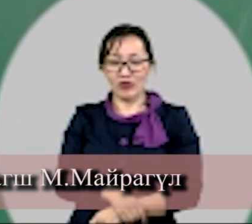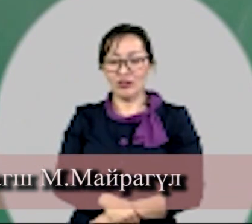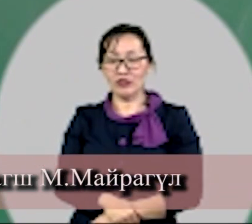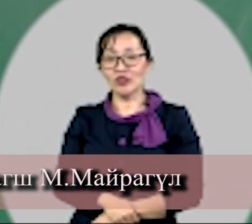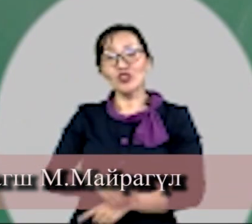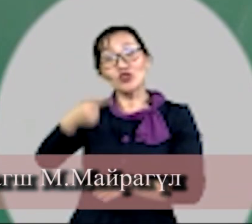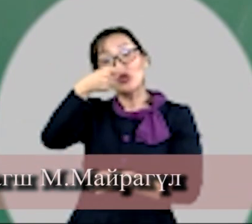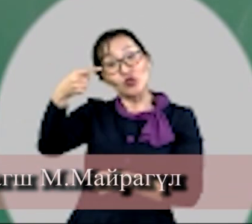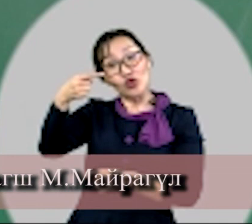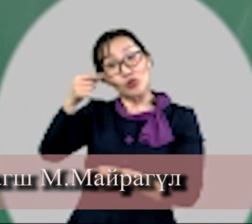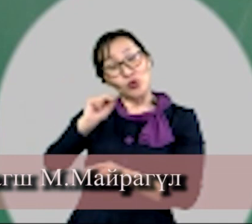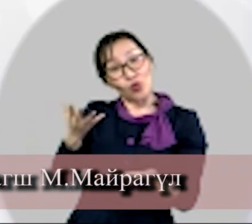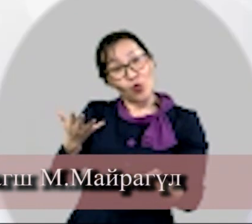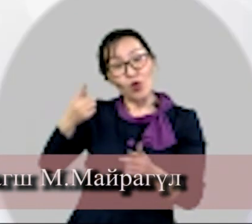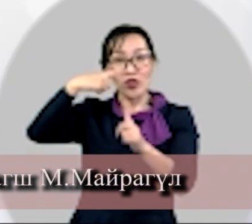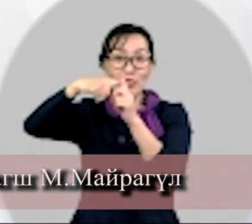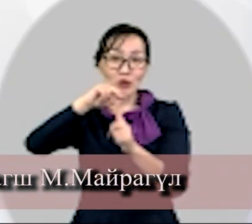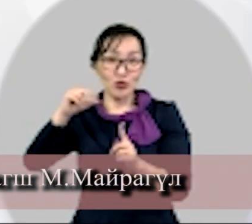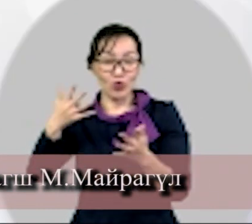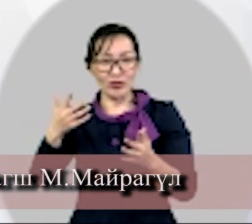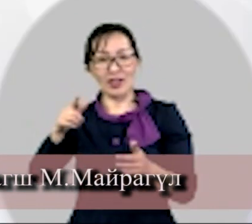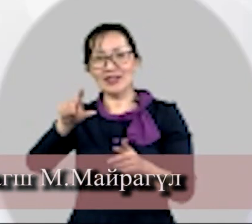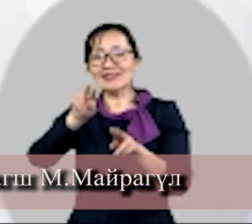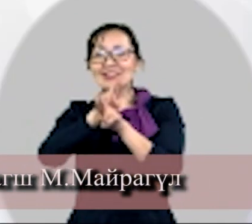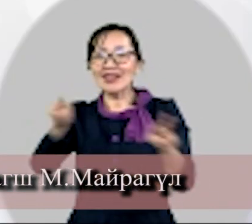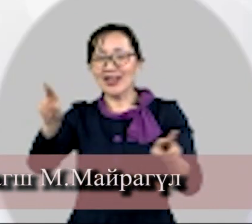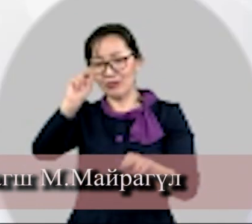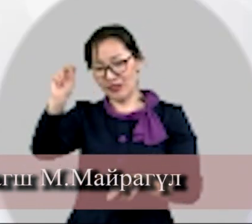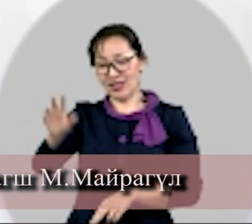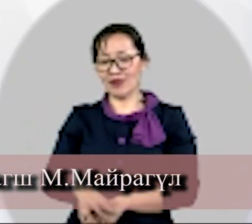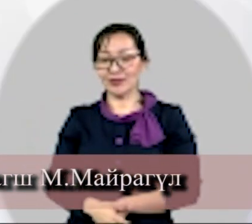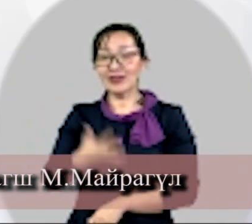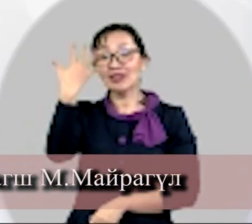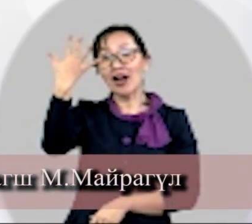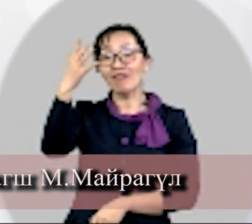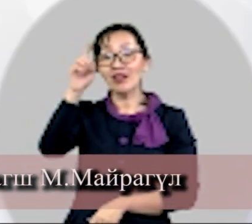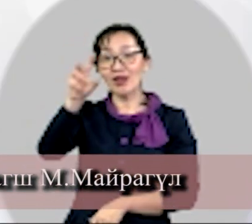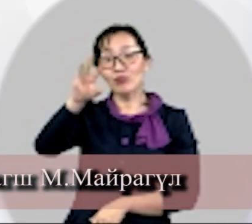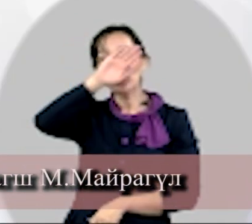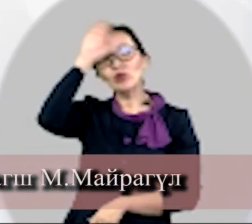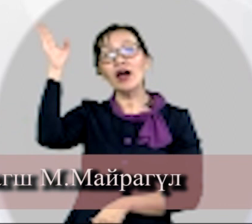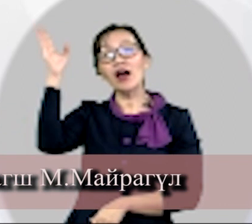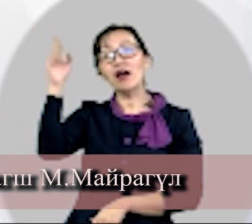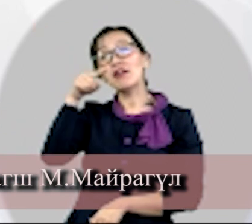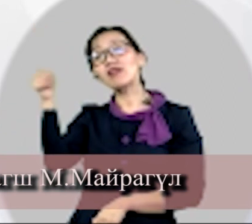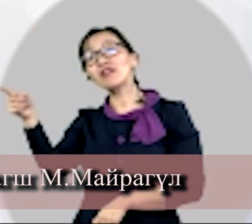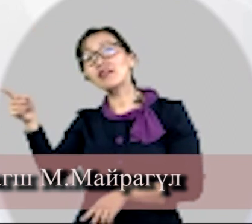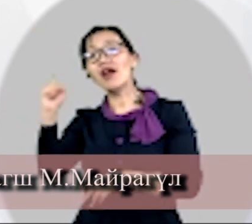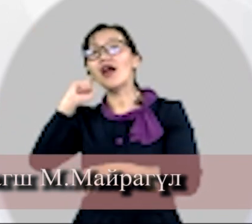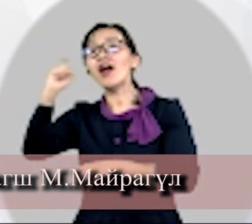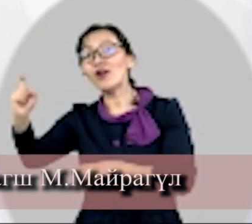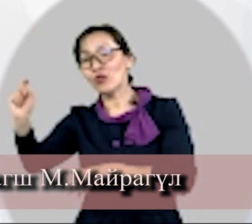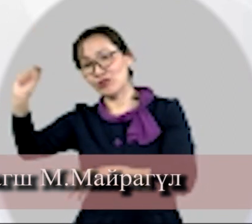Алу 5 градус жылы. Жылы дегеніміз қандай санмен белгіленеді?